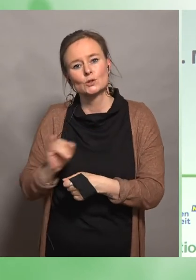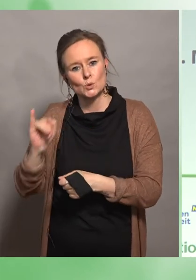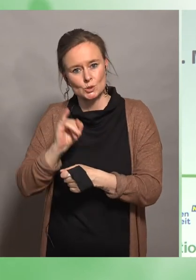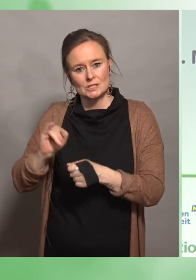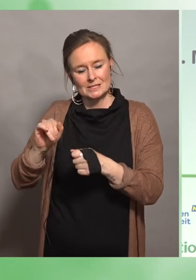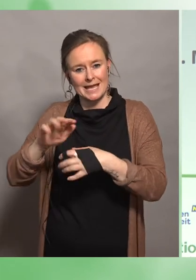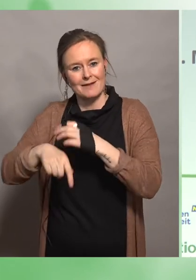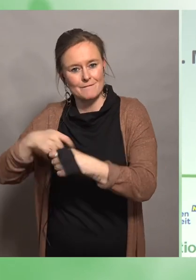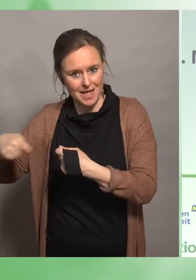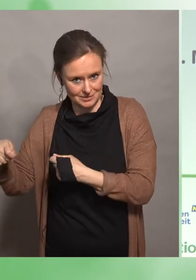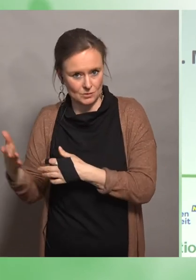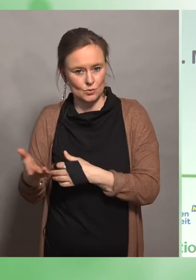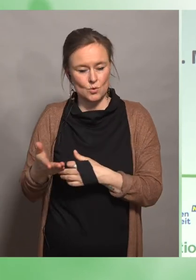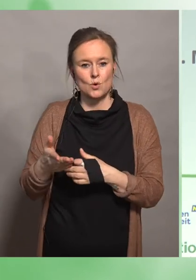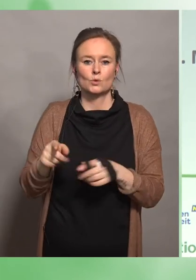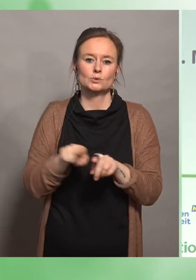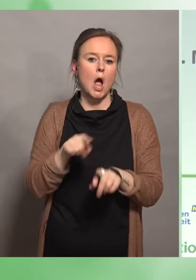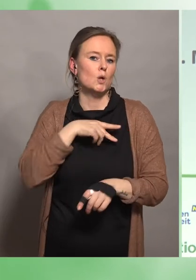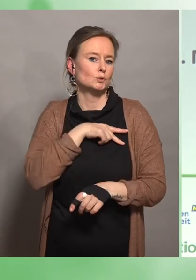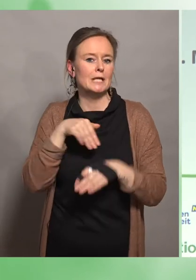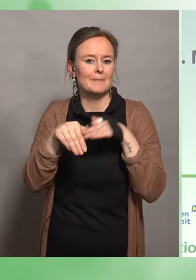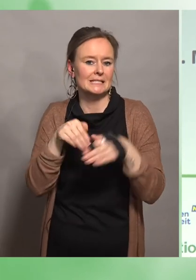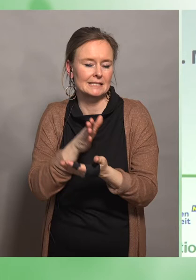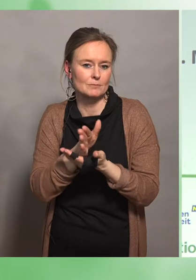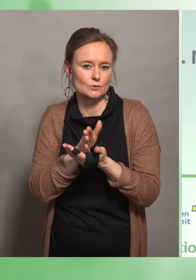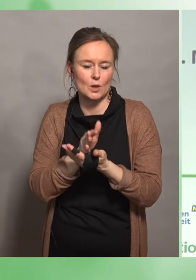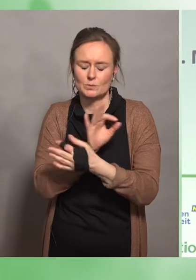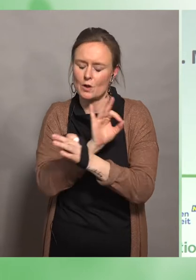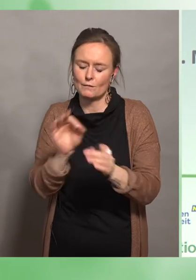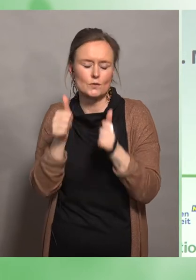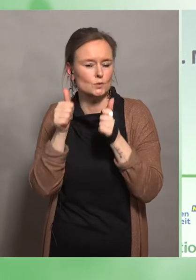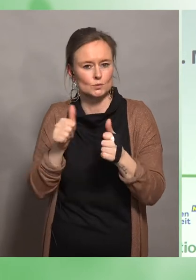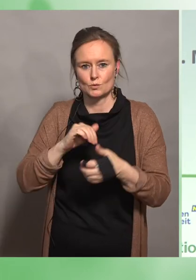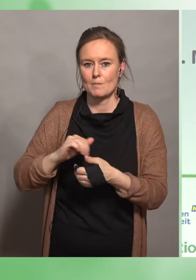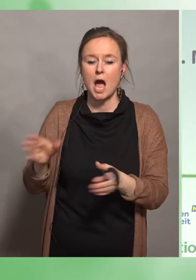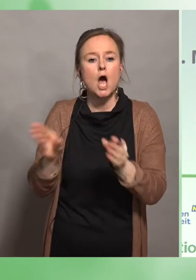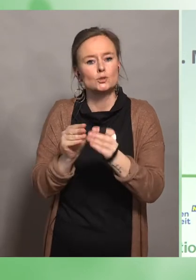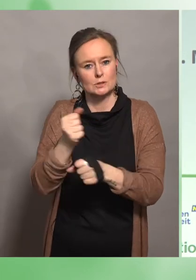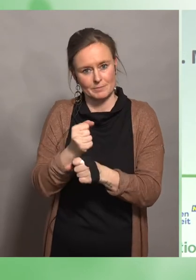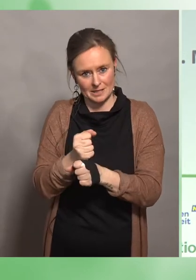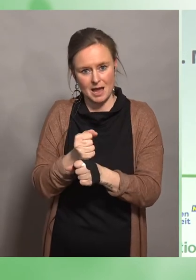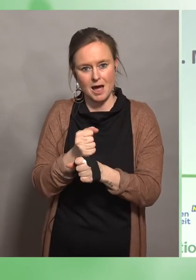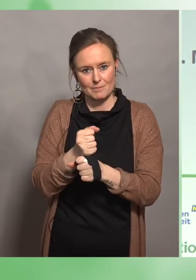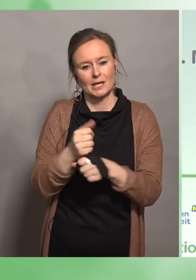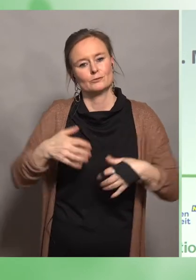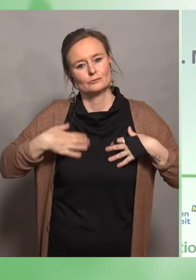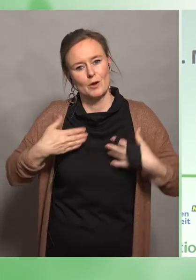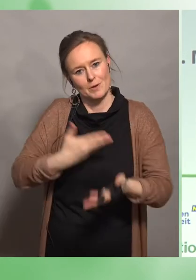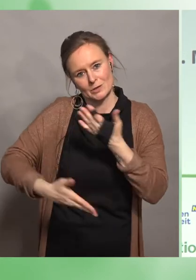dem Sozialministerium Service für die exzellente Zusammenarbeit, und freue mich auf einen sehr, sehr regen Austausch. Vielen herzlichen